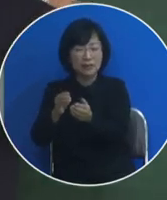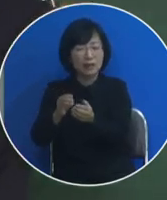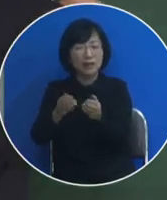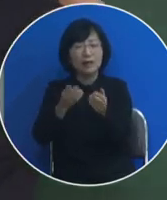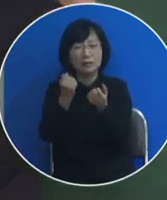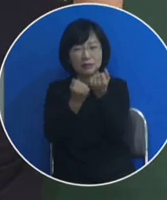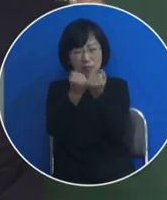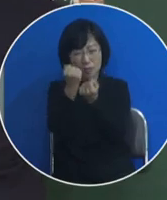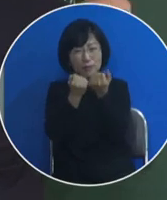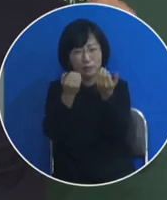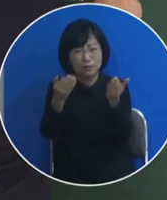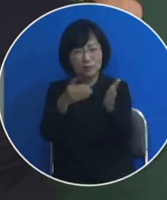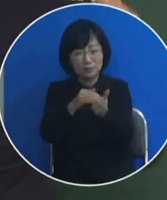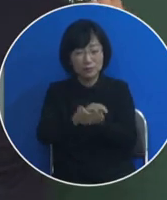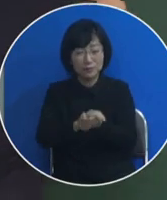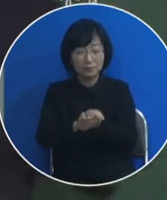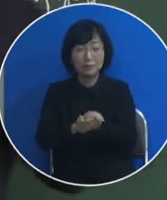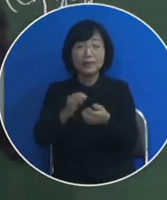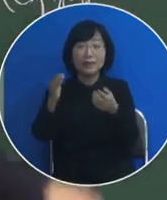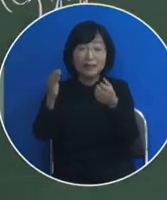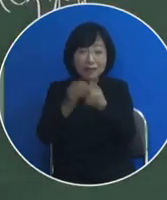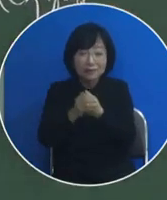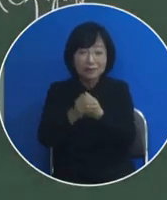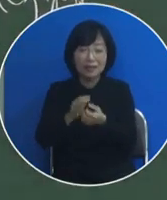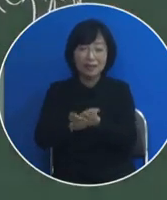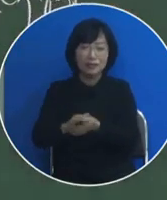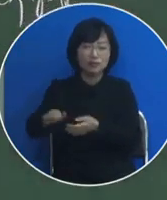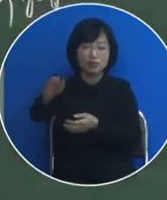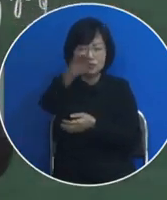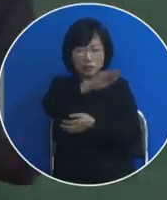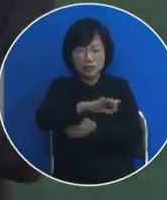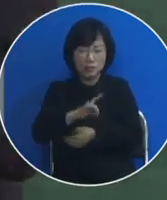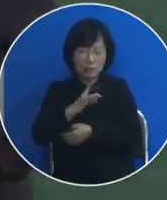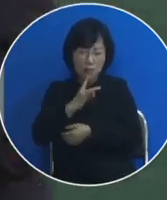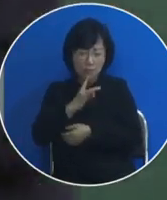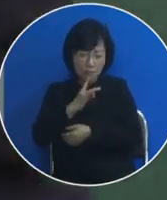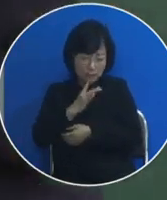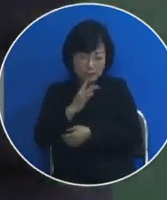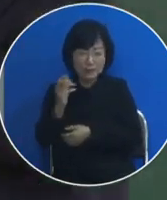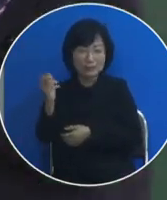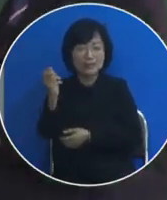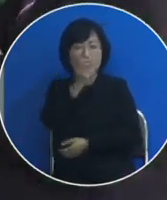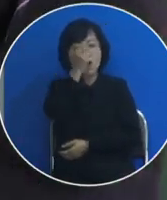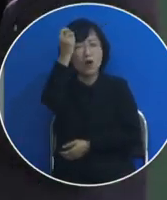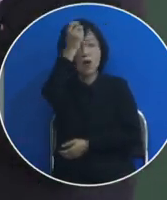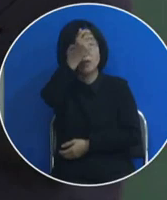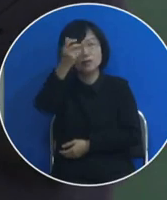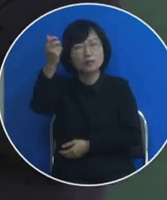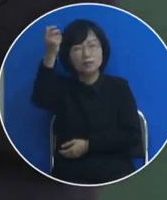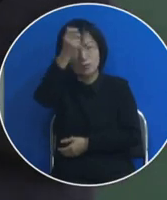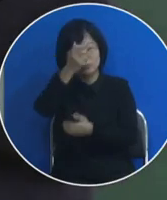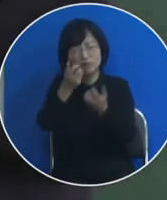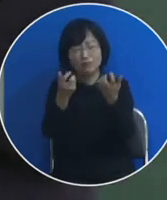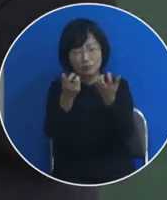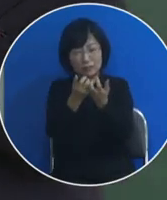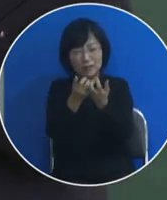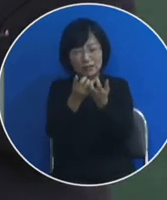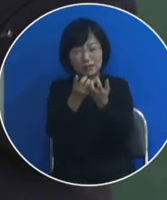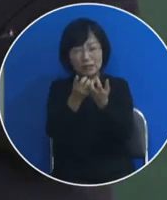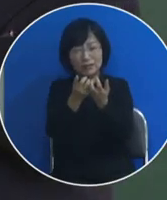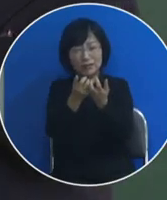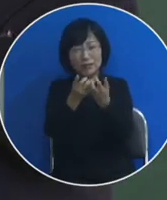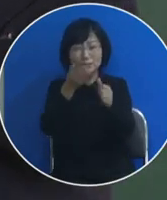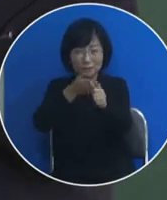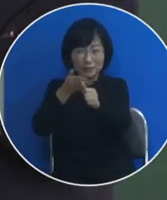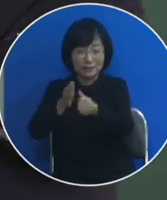우리는 오직 성령으로. That is why for us it is only by the Holy Spirit. 자, 어렵지 않습니다. 여러분이 이 대열에 섰다면